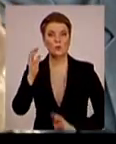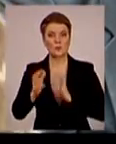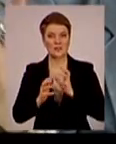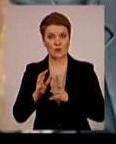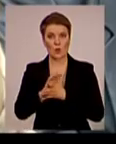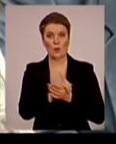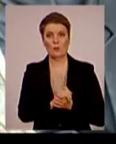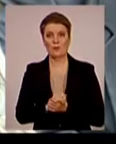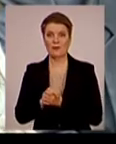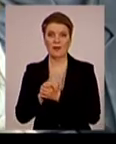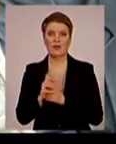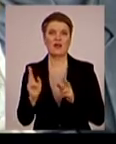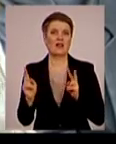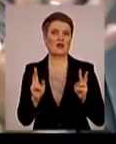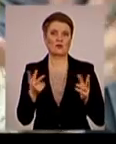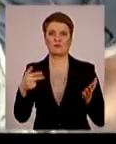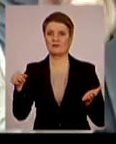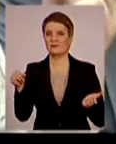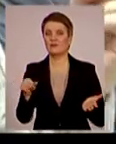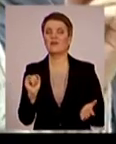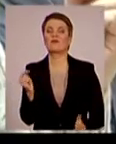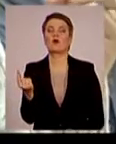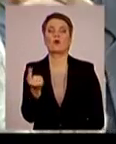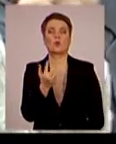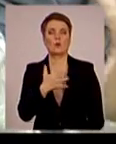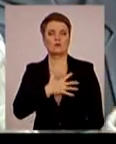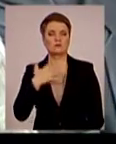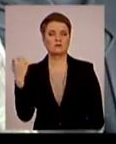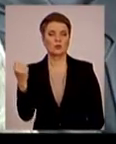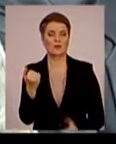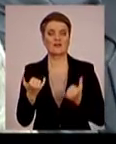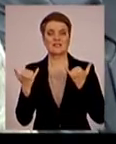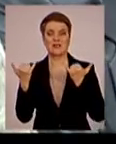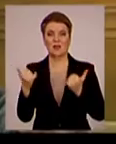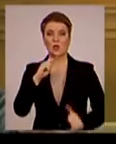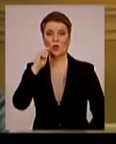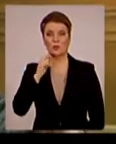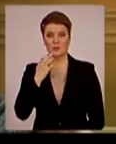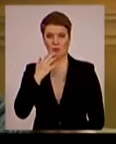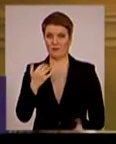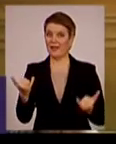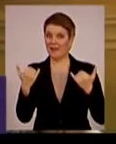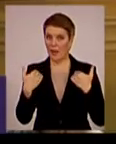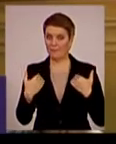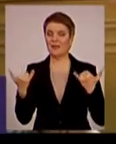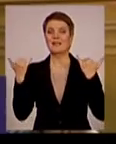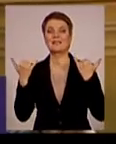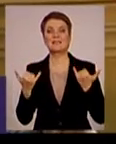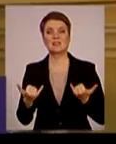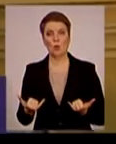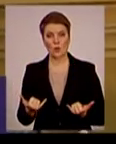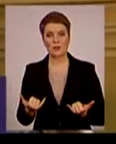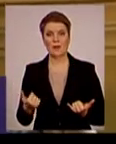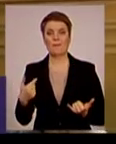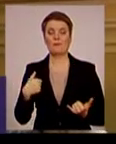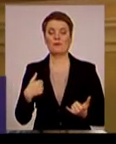на якихось годинка, півгодинки в одному такому пориві заради української мови. Для мене сьогодні честь, мене